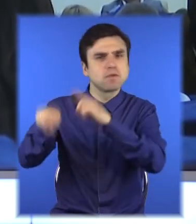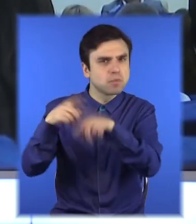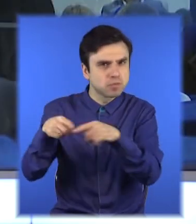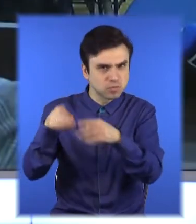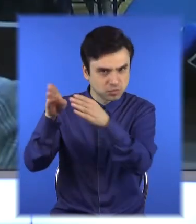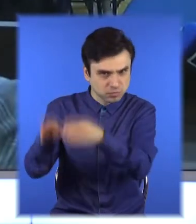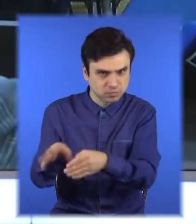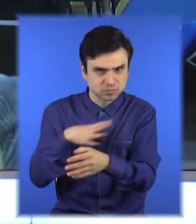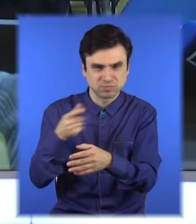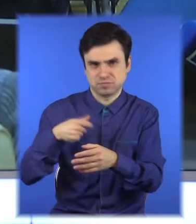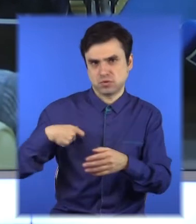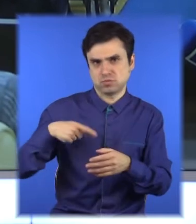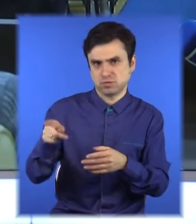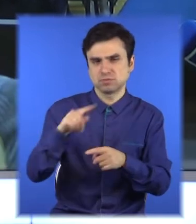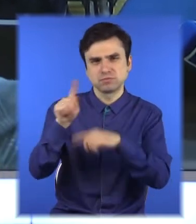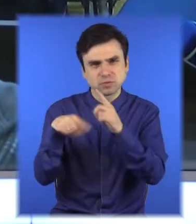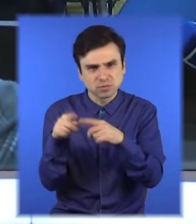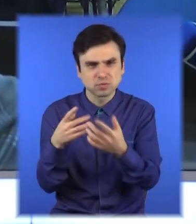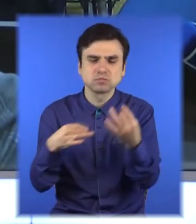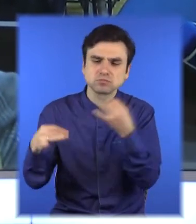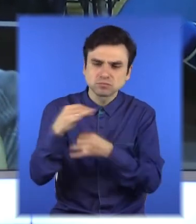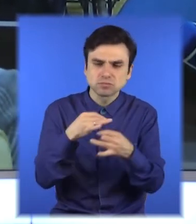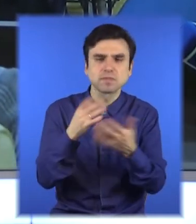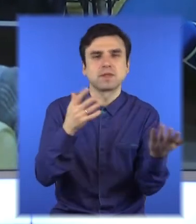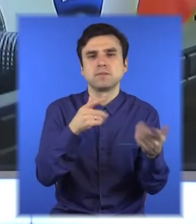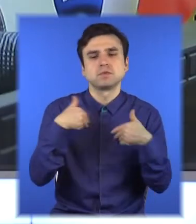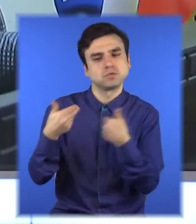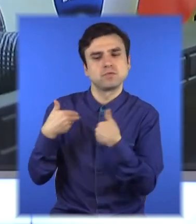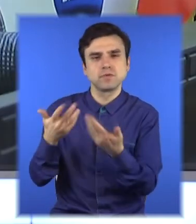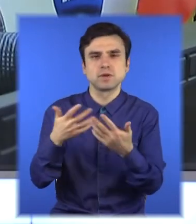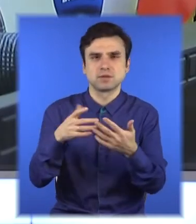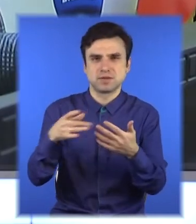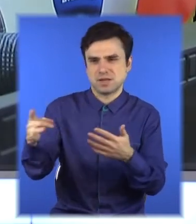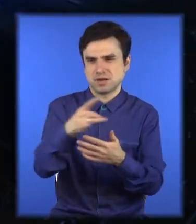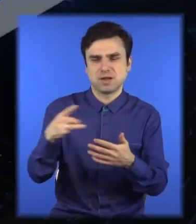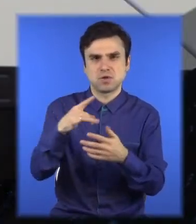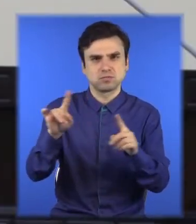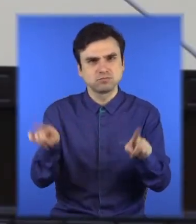ідеї з покращення району та міста. Побувала там і Галина Ганзенко.